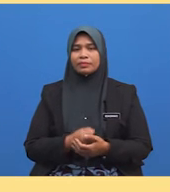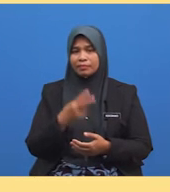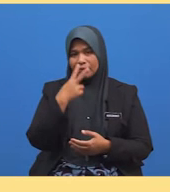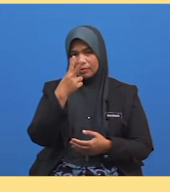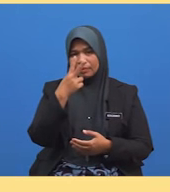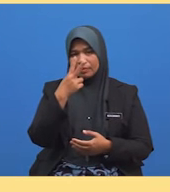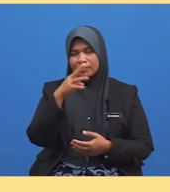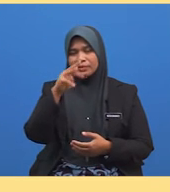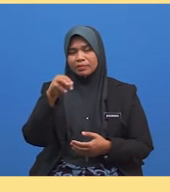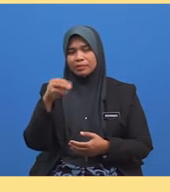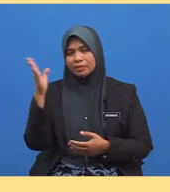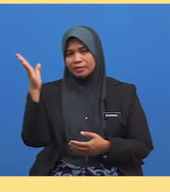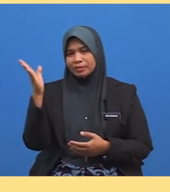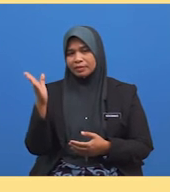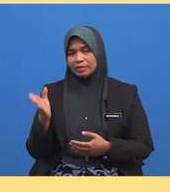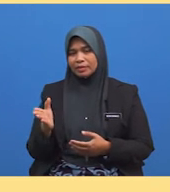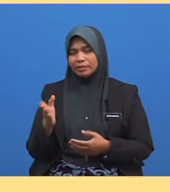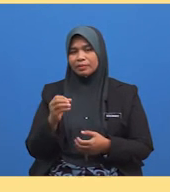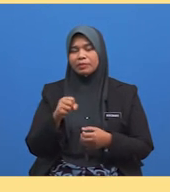Dapat tak murid-murid?